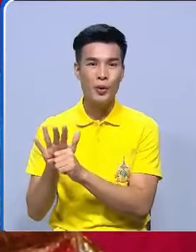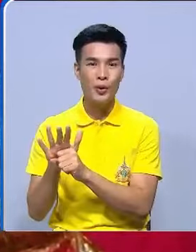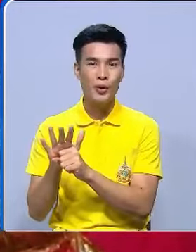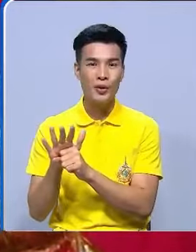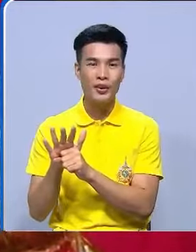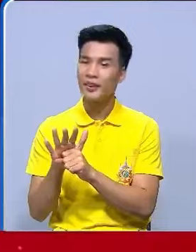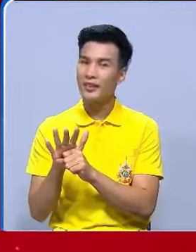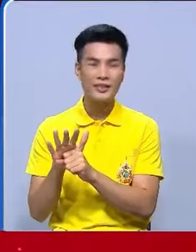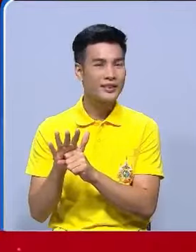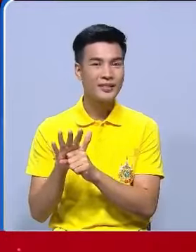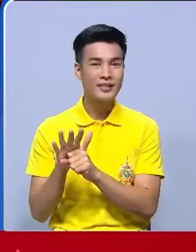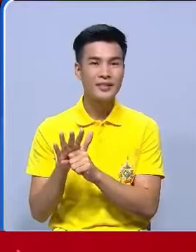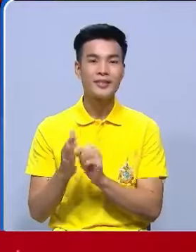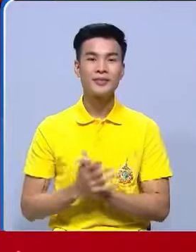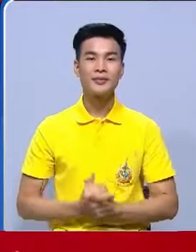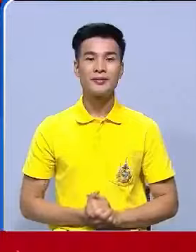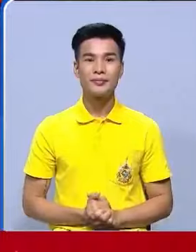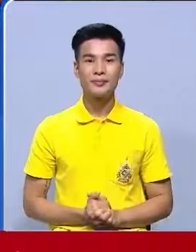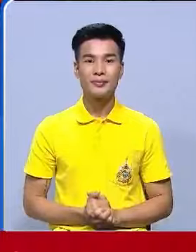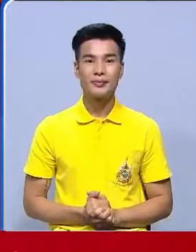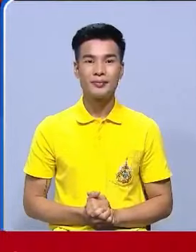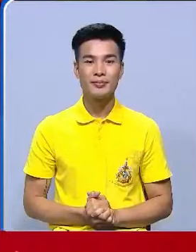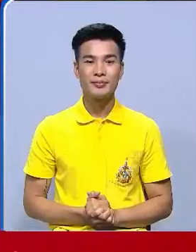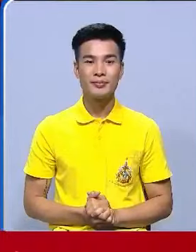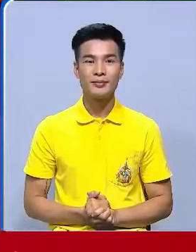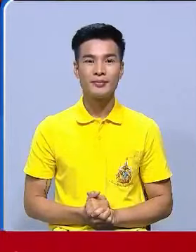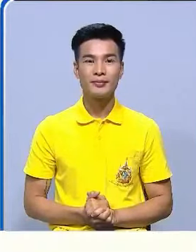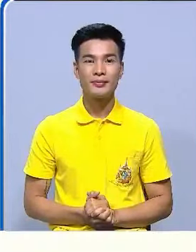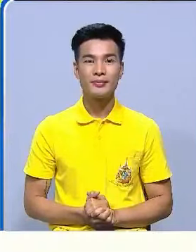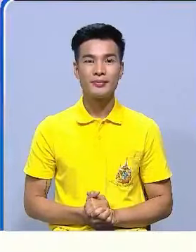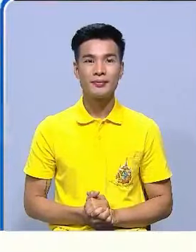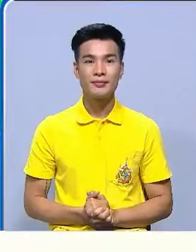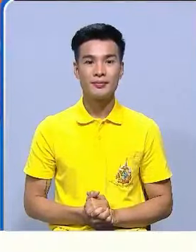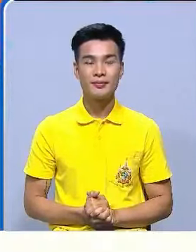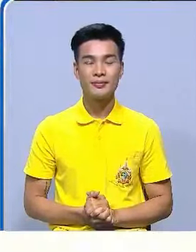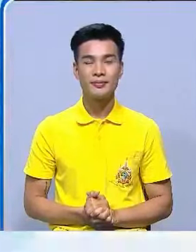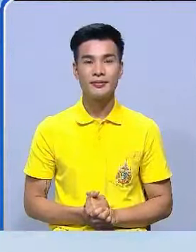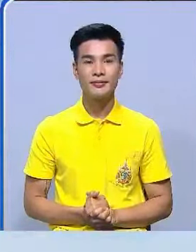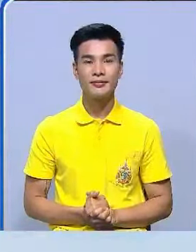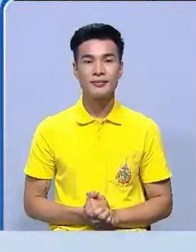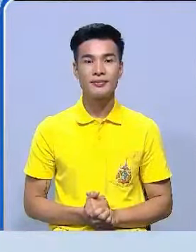เฮ้ยสะพาบ